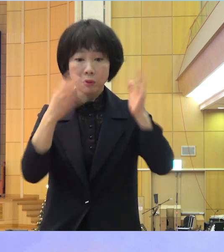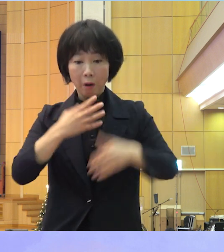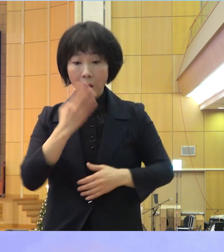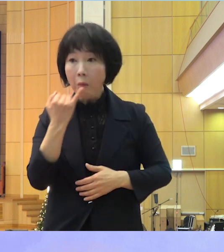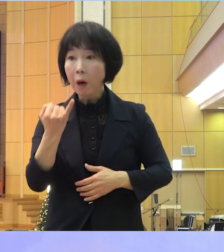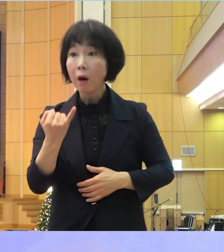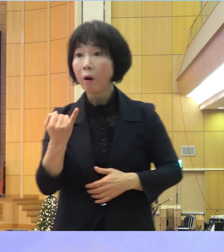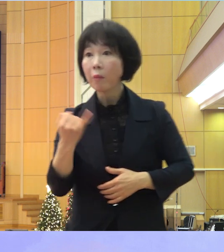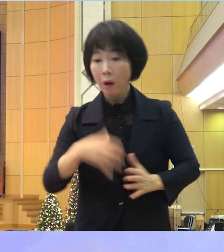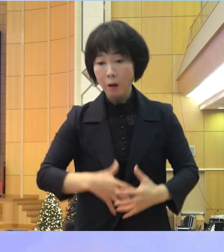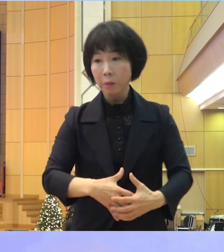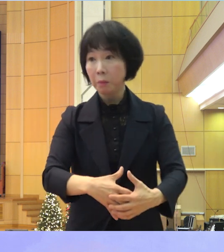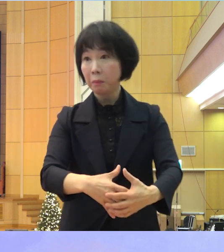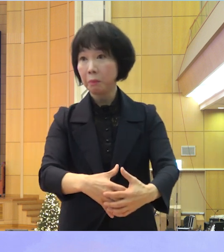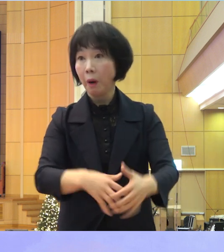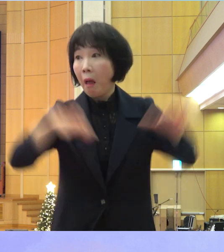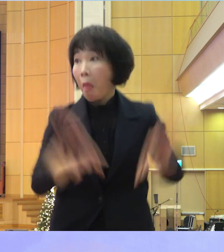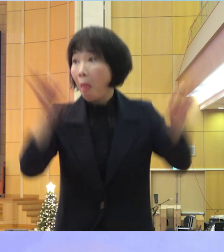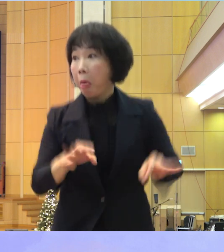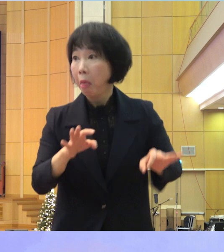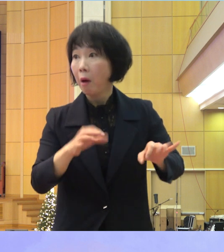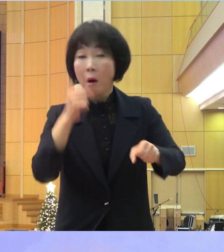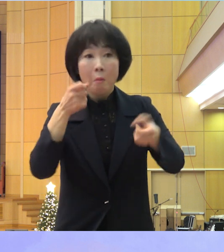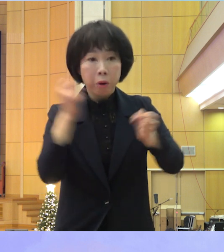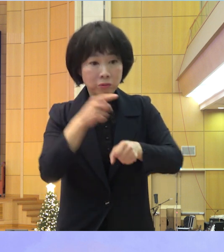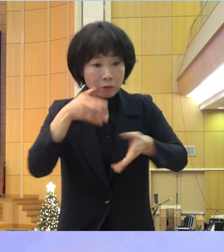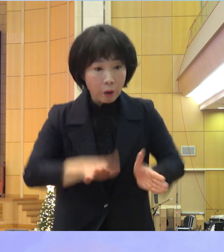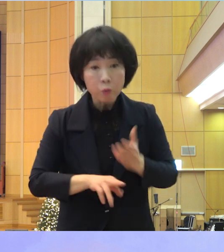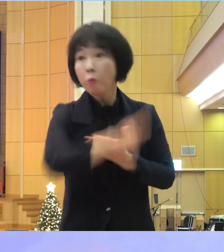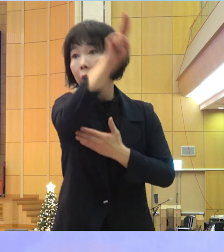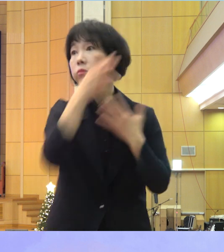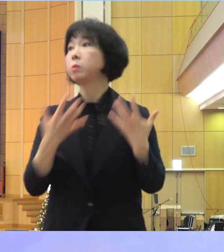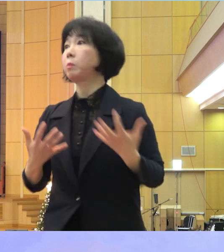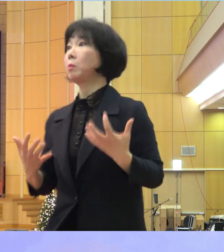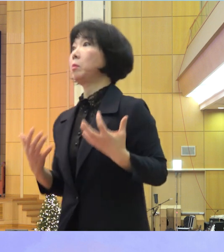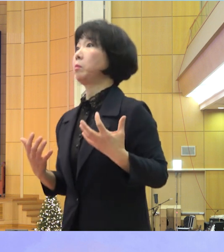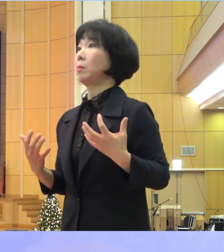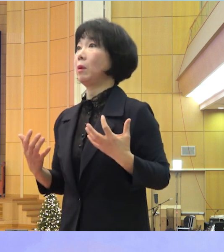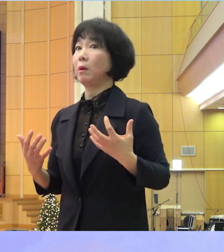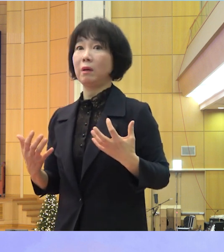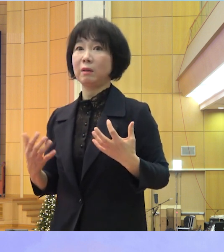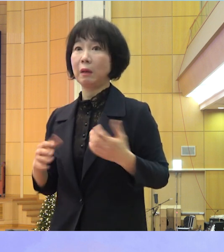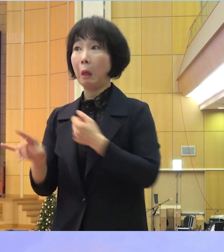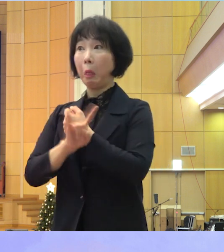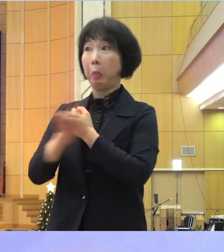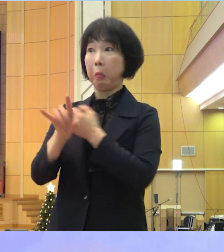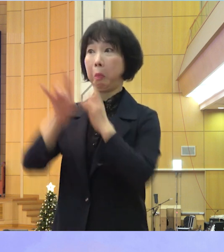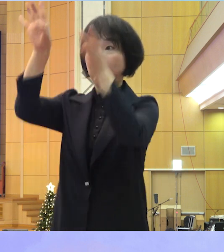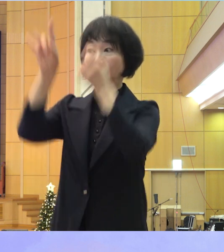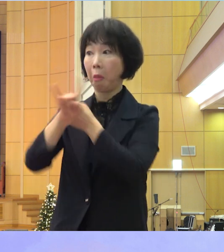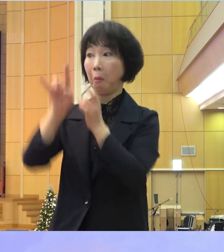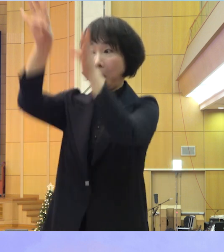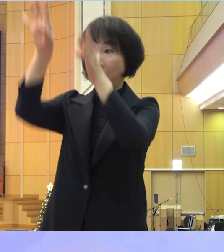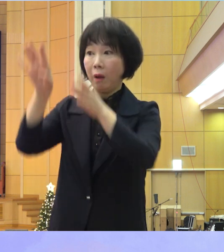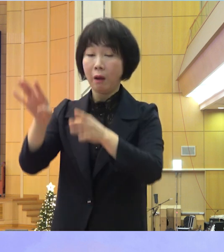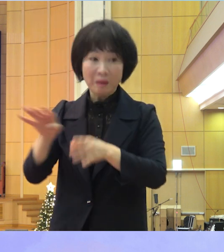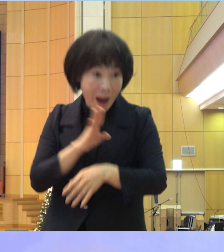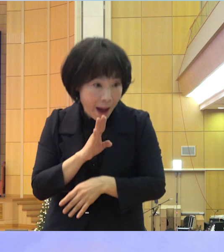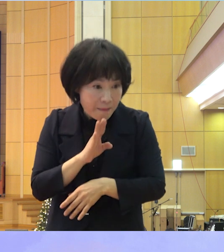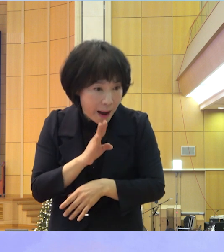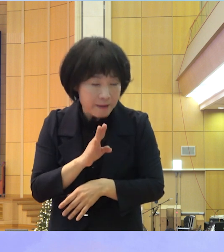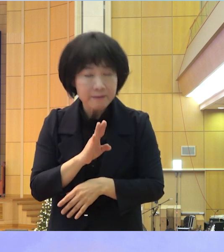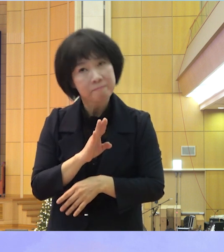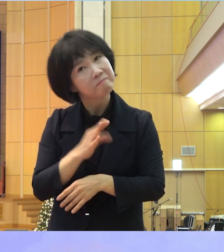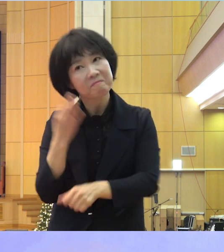그렇게. 그래서 모세가 살았는데 그 아이를 데리고 그냥 이리 도망다니고 저리 도망다니고, 이리 피신하고 저리